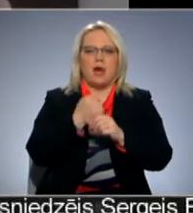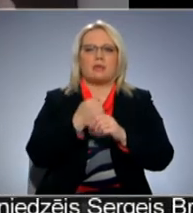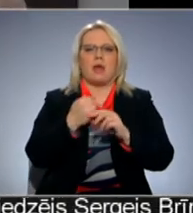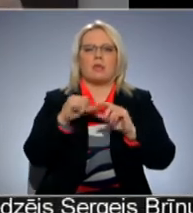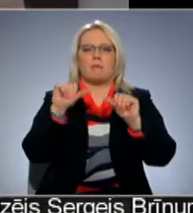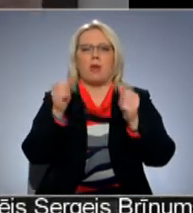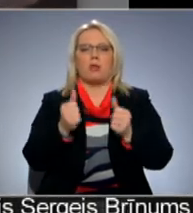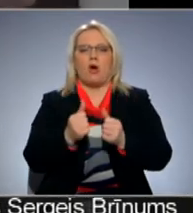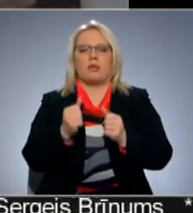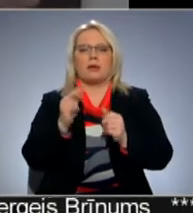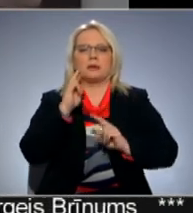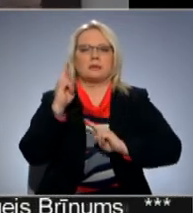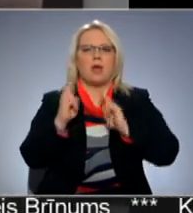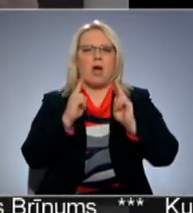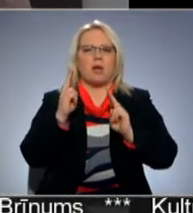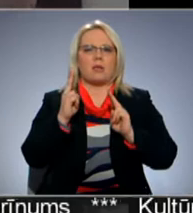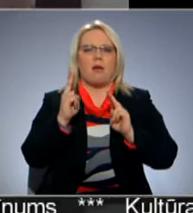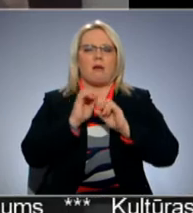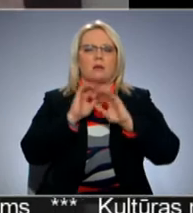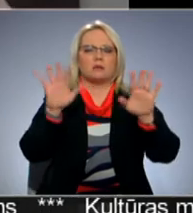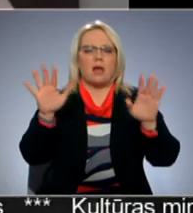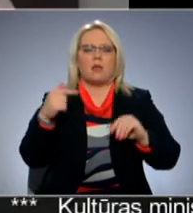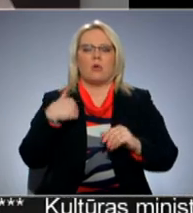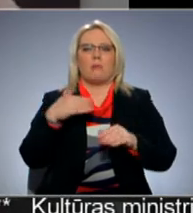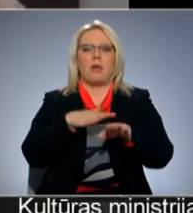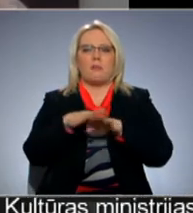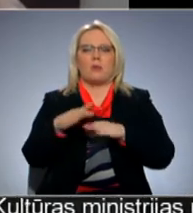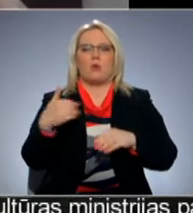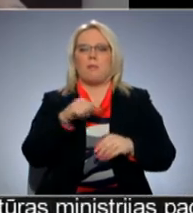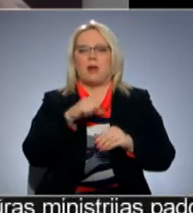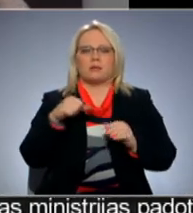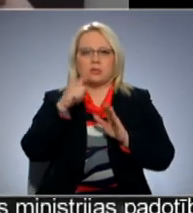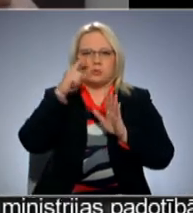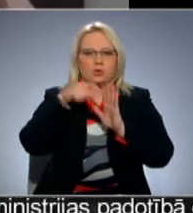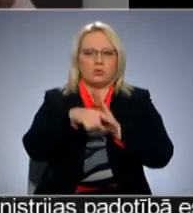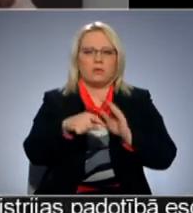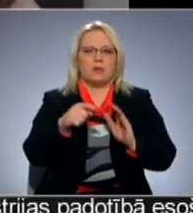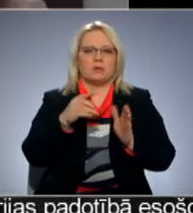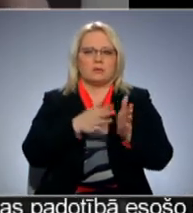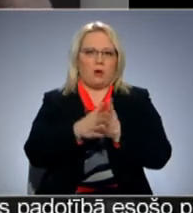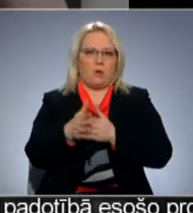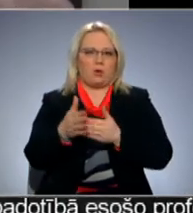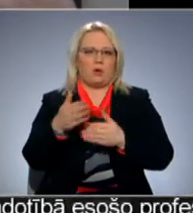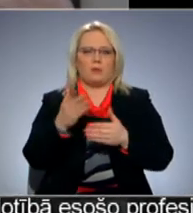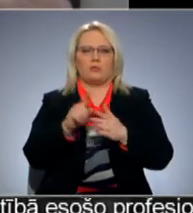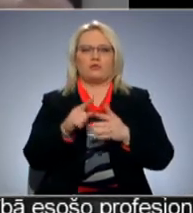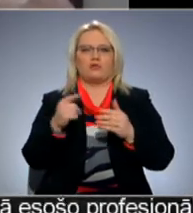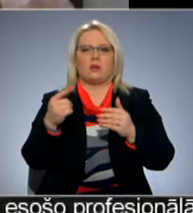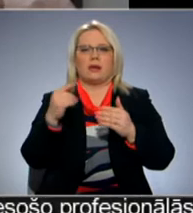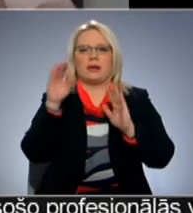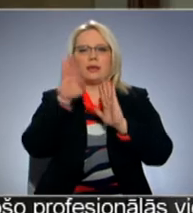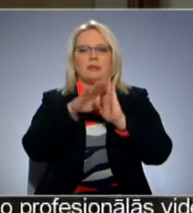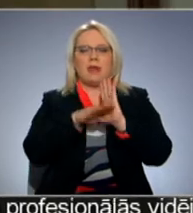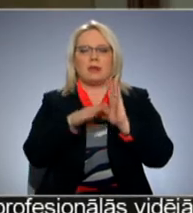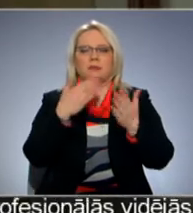skaņas izvilināšanas piepildījumu. To es pats esmu kaut kur izurbies visam tam cauri, jo kuras teorijas kritērijas ir pierādījusi,